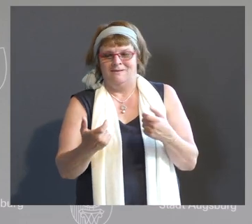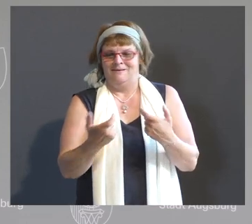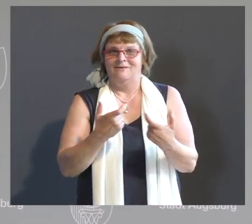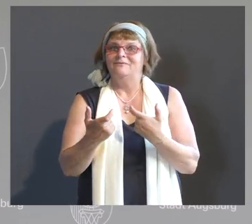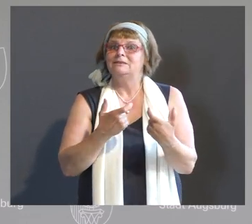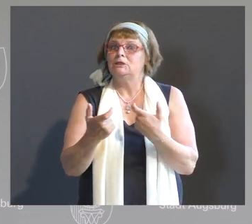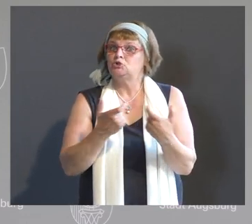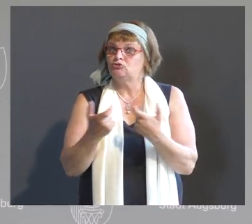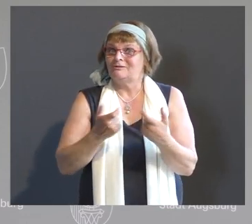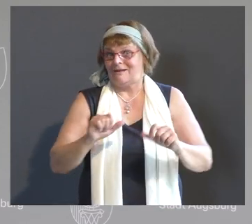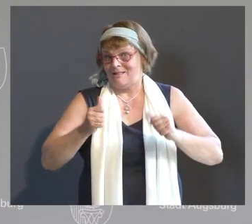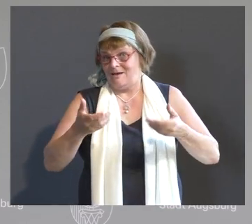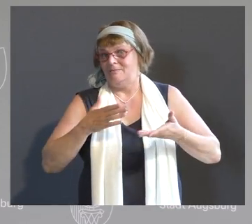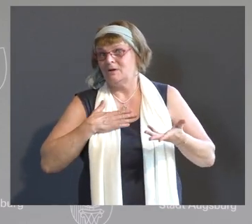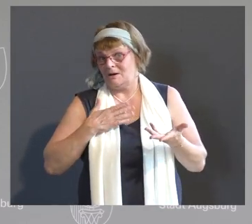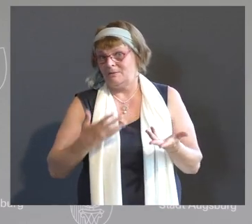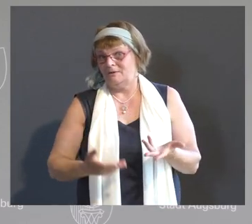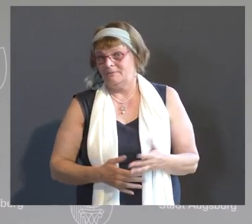an dieser Stelle gekommen.